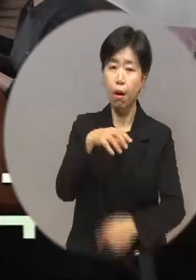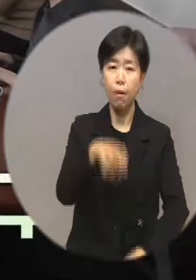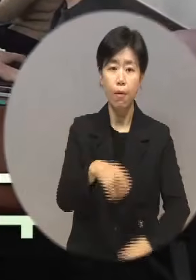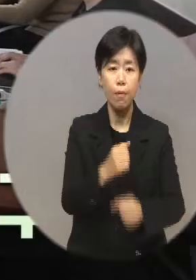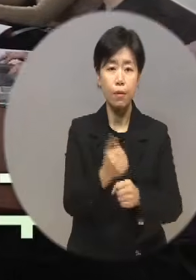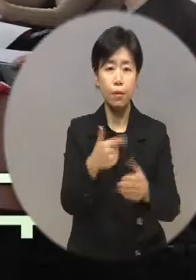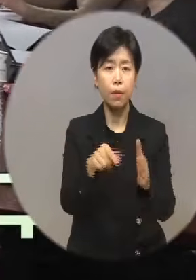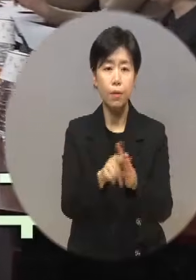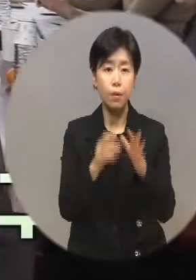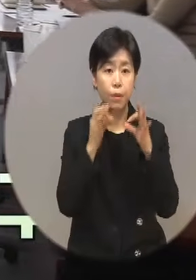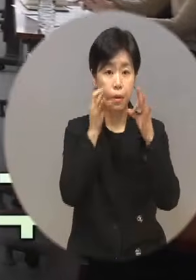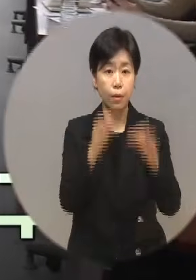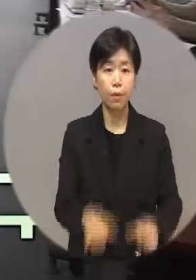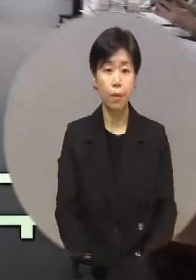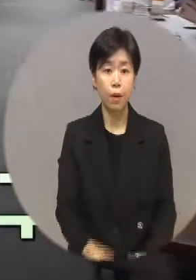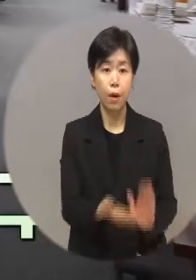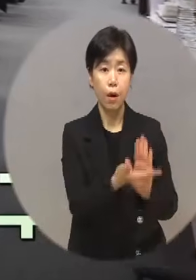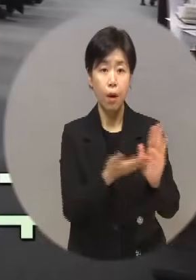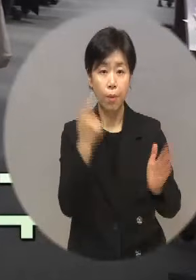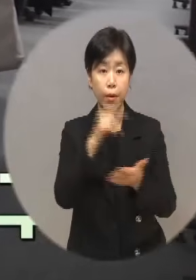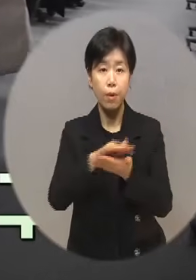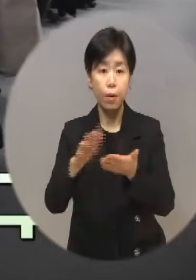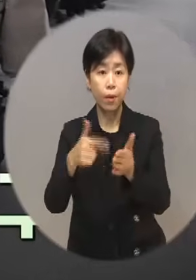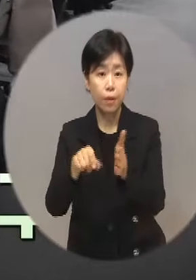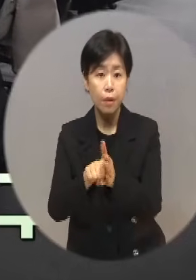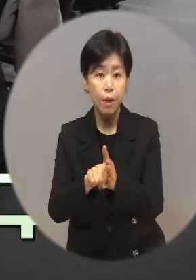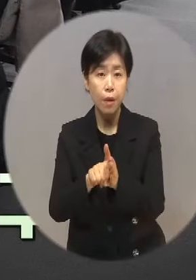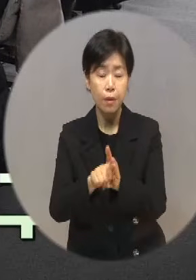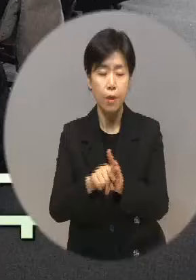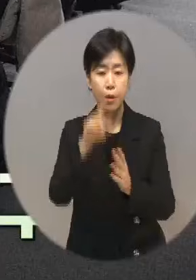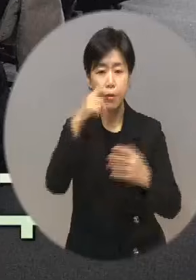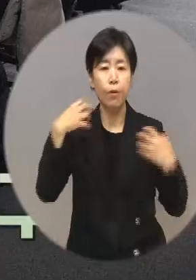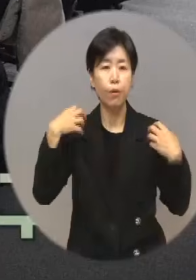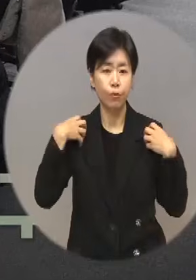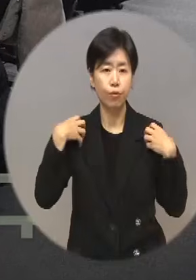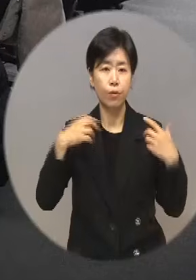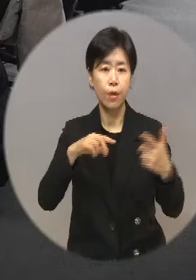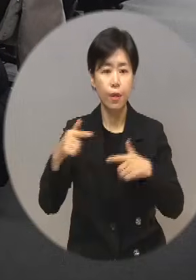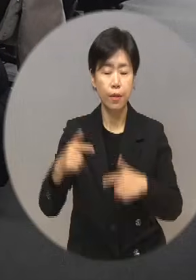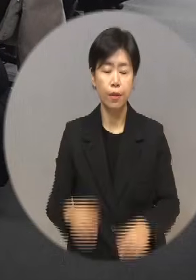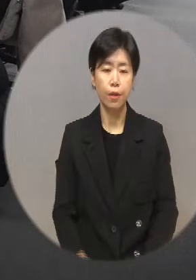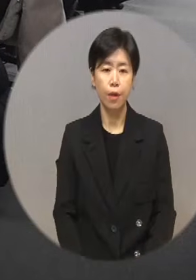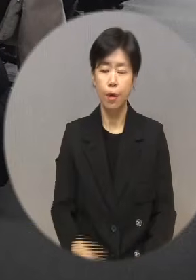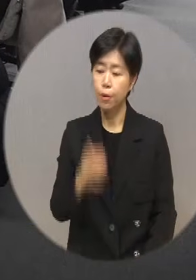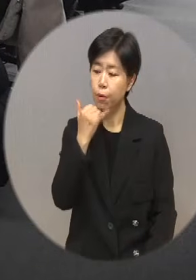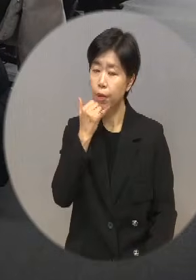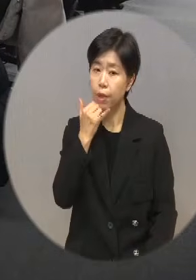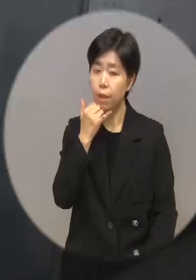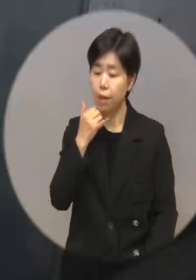DMZ의 평화적 이용을 위한 범정부 협의체가 꾸려졌고 독일 사례 조사단이 만들어졌습니다.